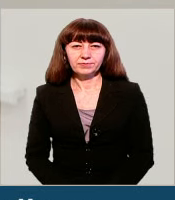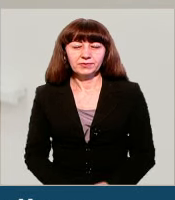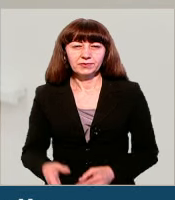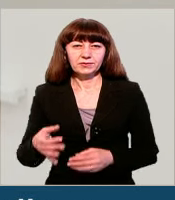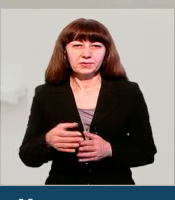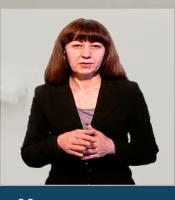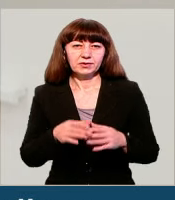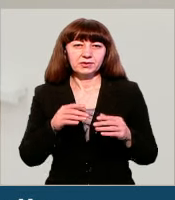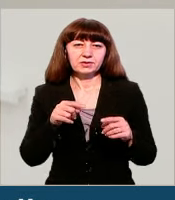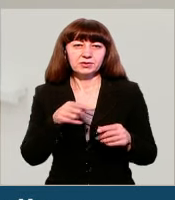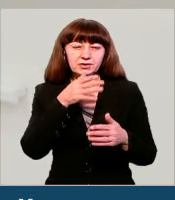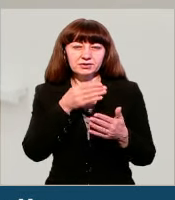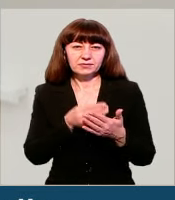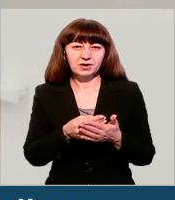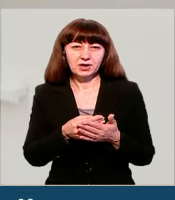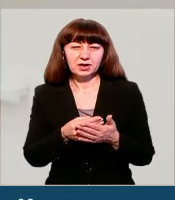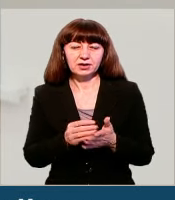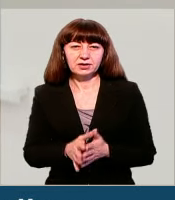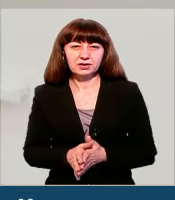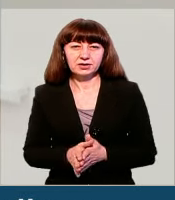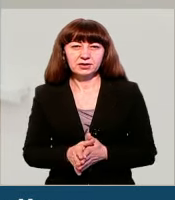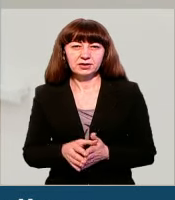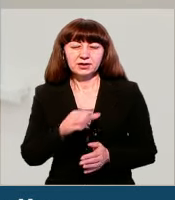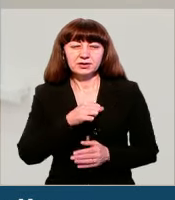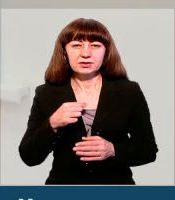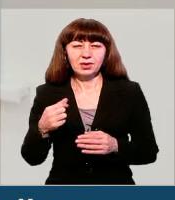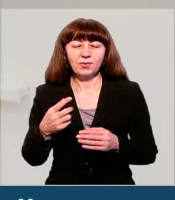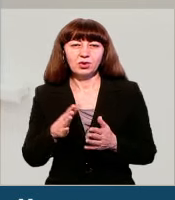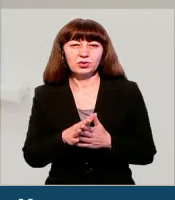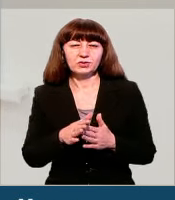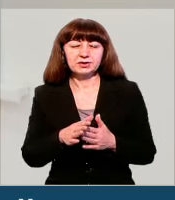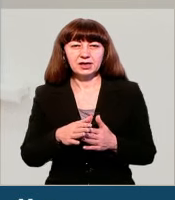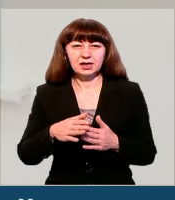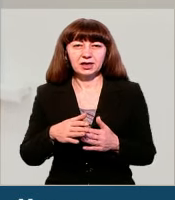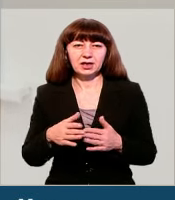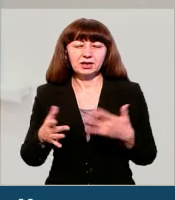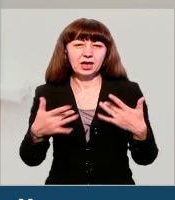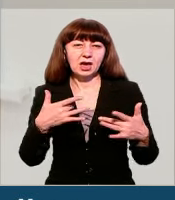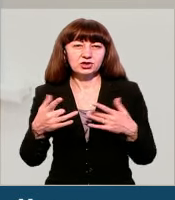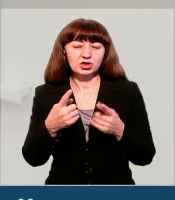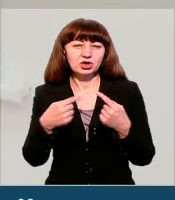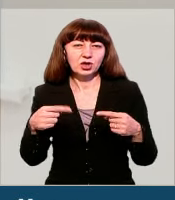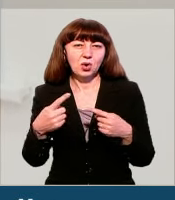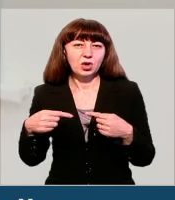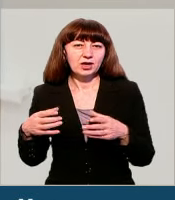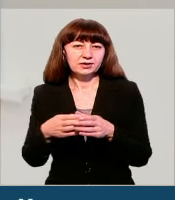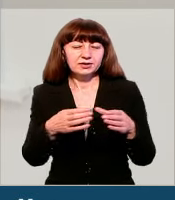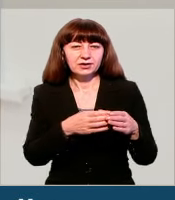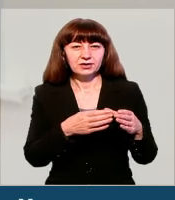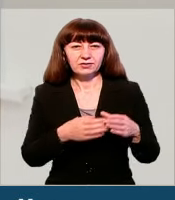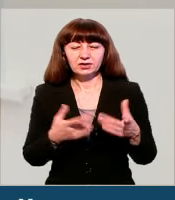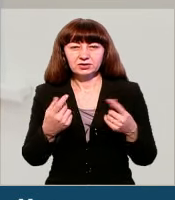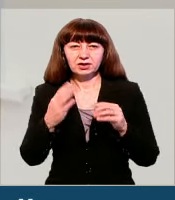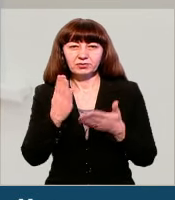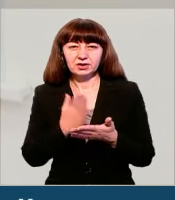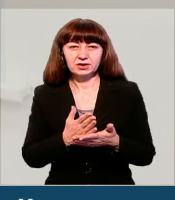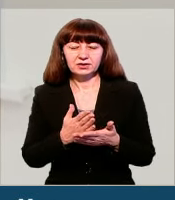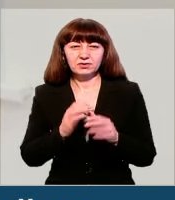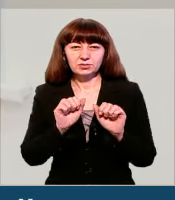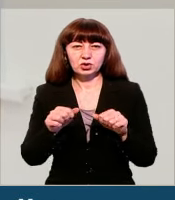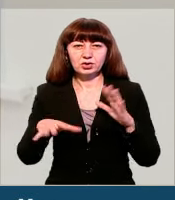области. Здесь есть свои, значит, самодеятельные художественные коллективы, где им есть